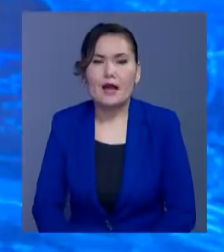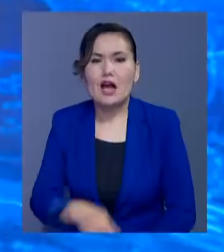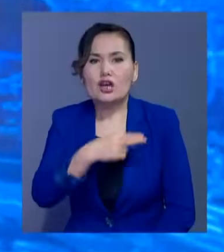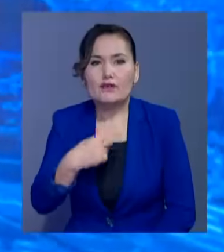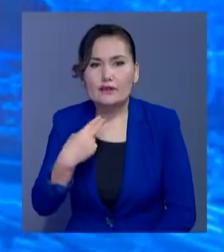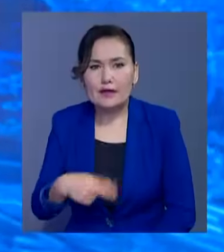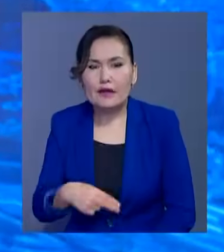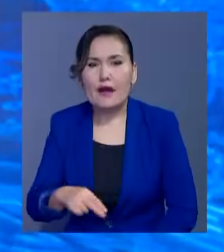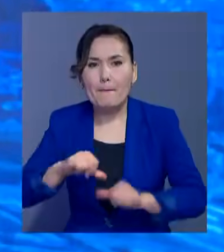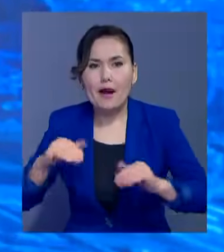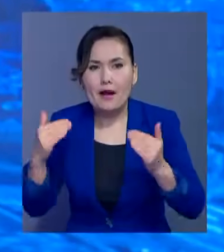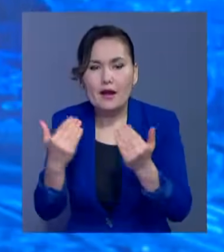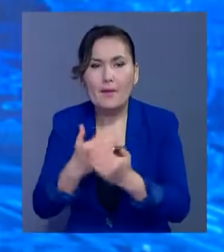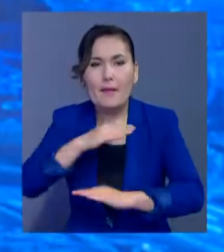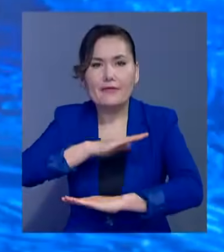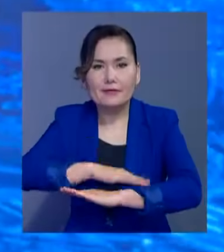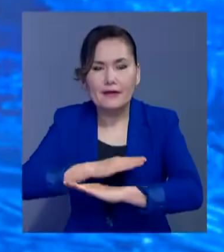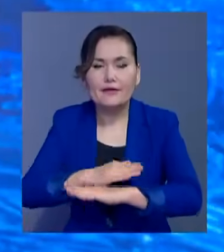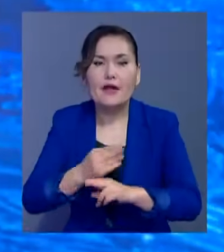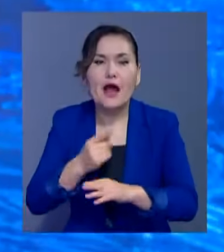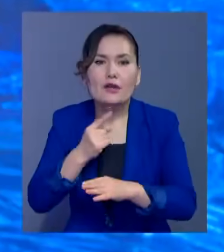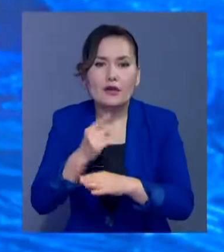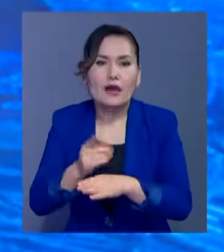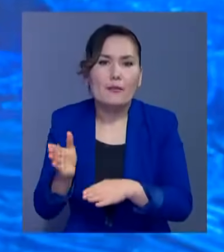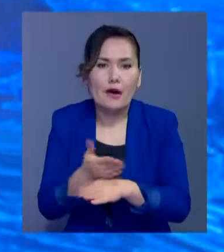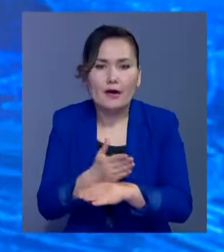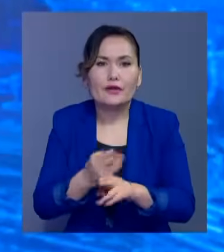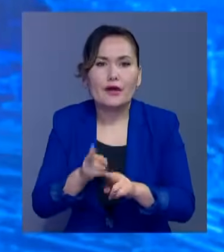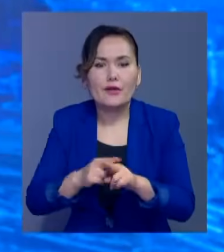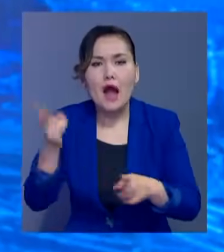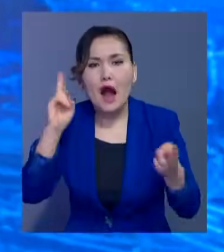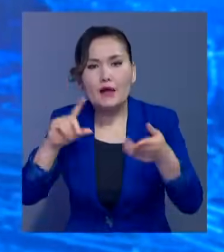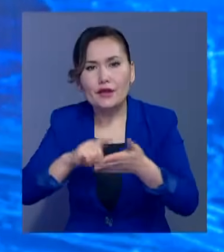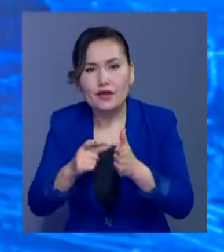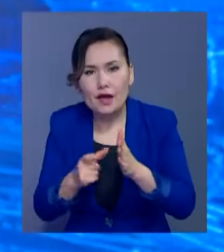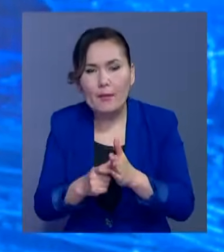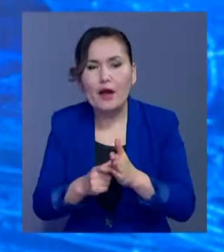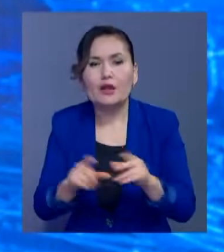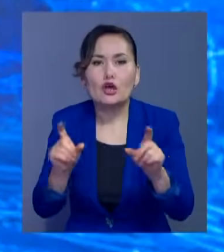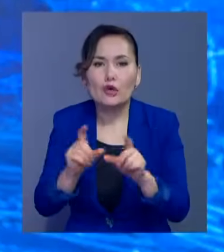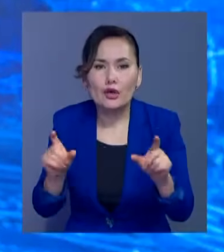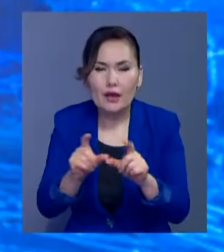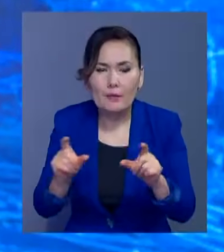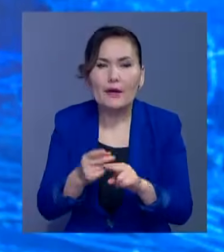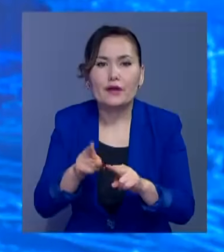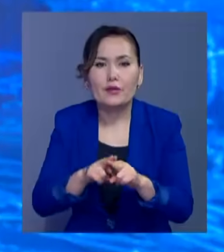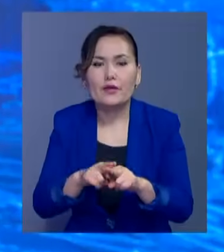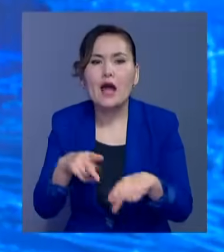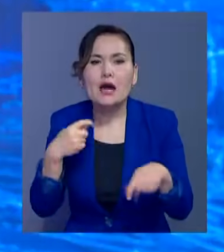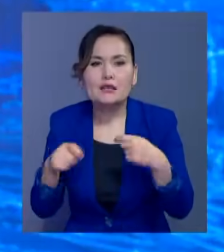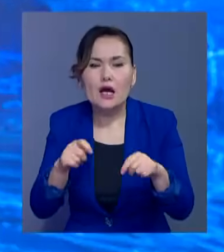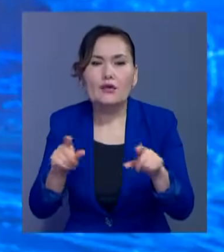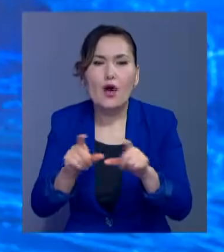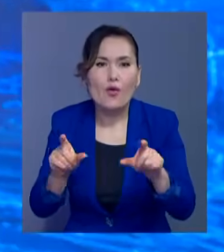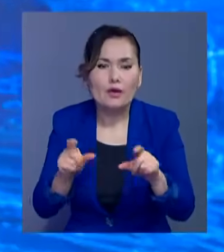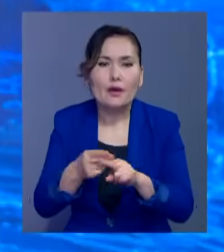Швейцарияда карантин тәртібі жеңілдетіле бастады. Алғаш болып шаштараздар, шаруашылық дүкендері, бағбандарға арналған сауда